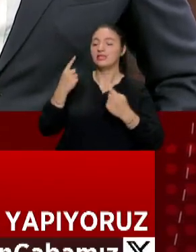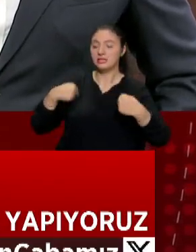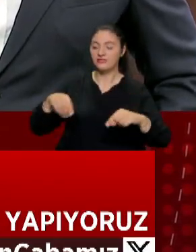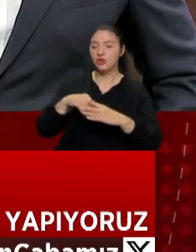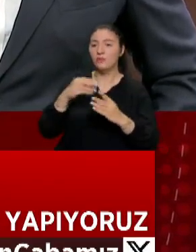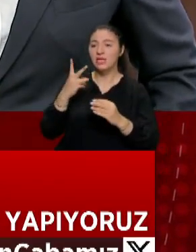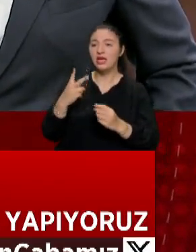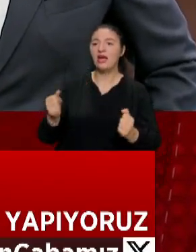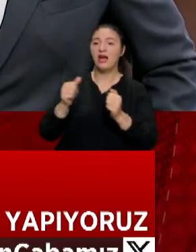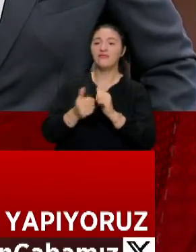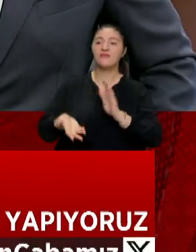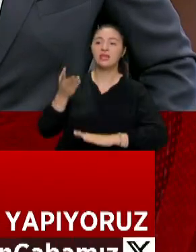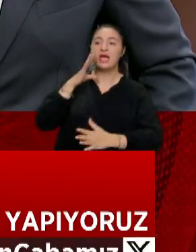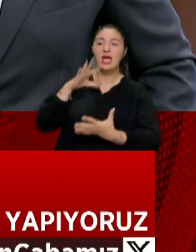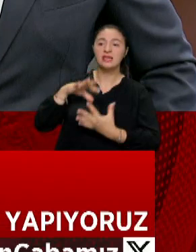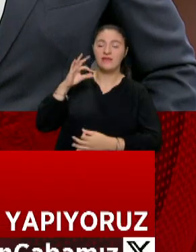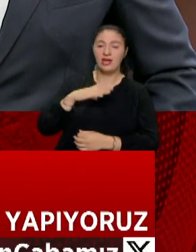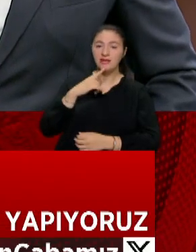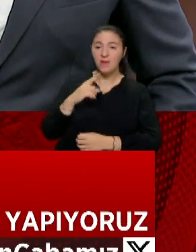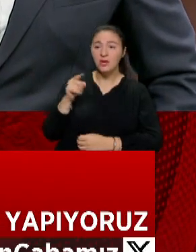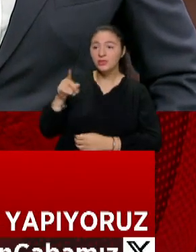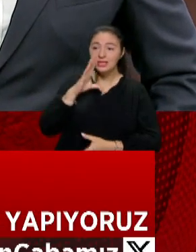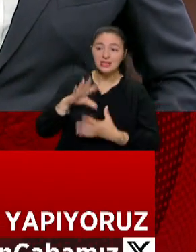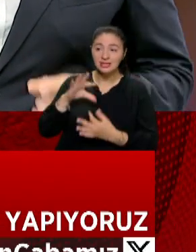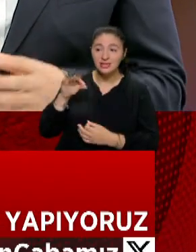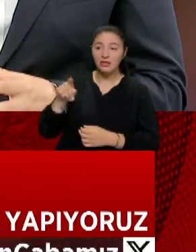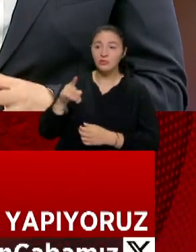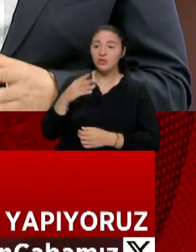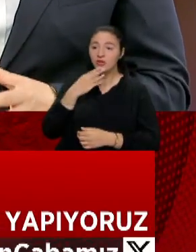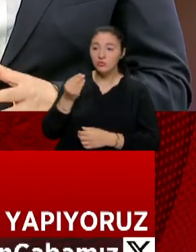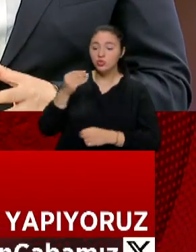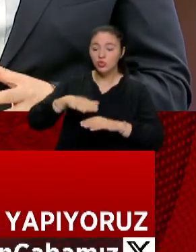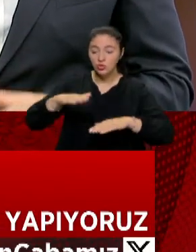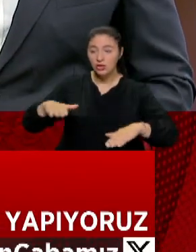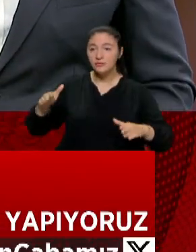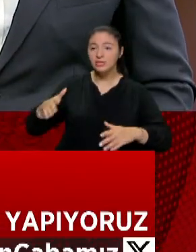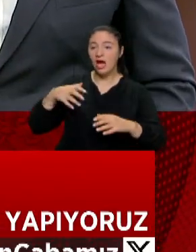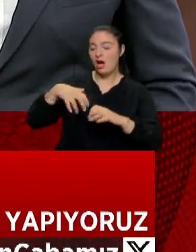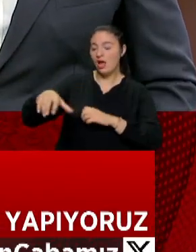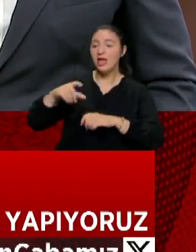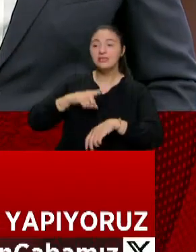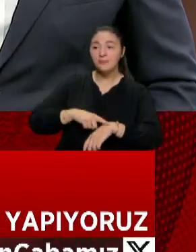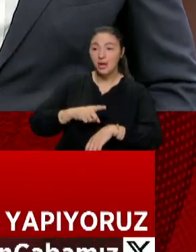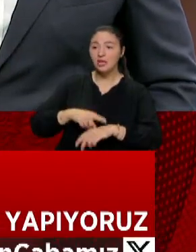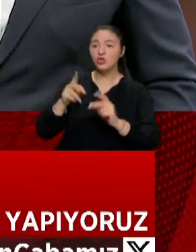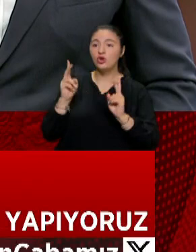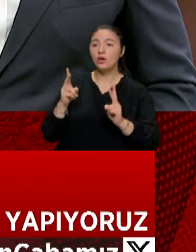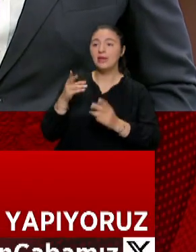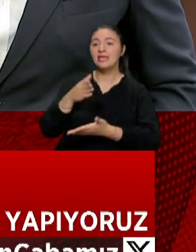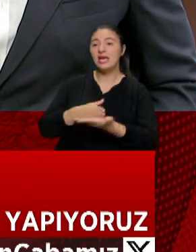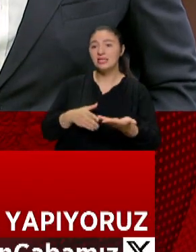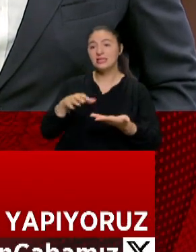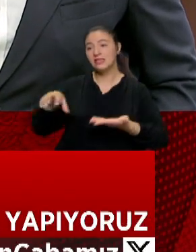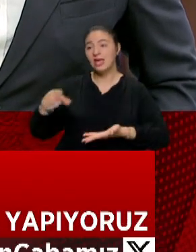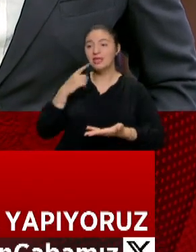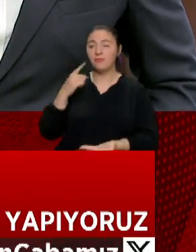olması gerekenden iki kat fazla insan var demek yani bu insanlar bu gençlerimiz çocuklarımıza ayrılan zaman normalin yarısı